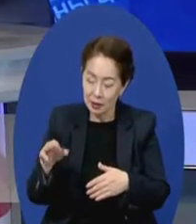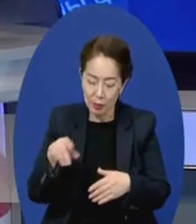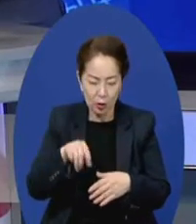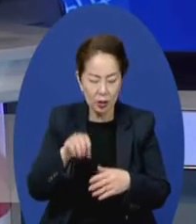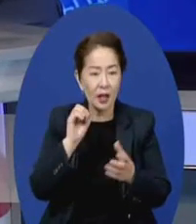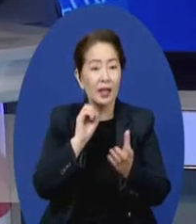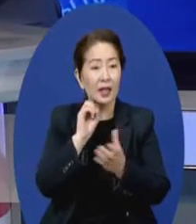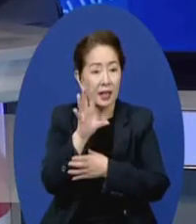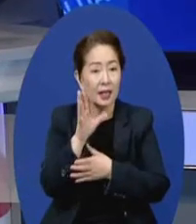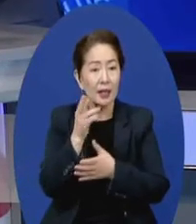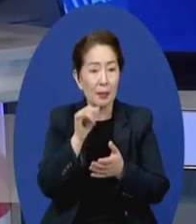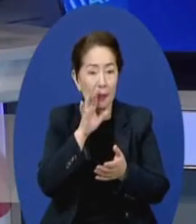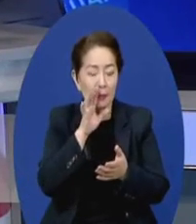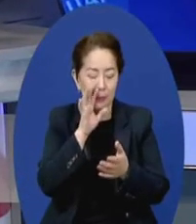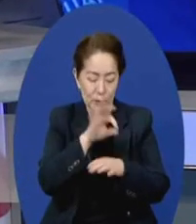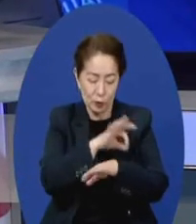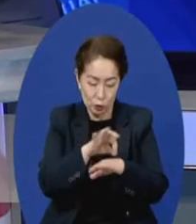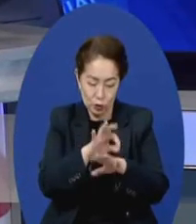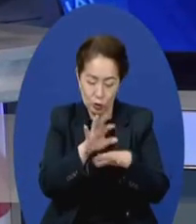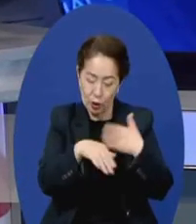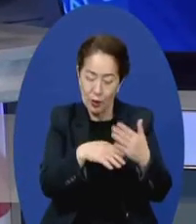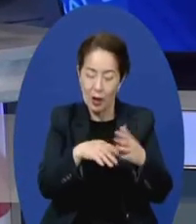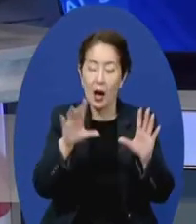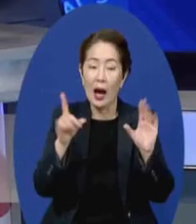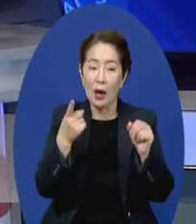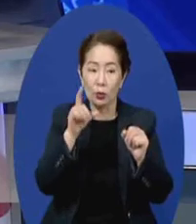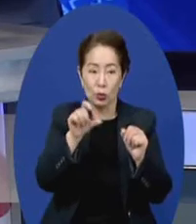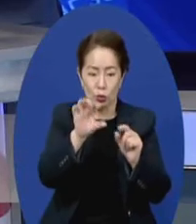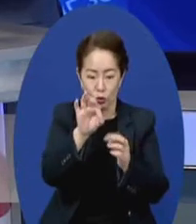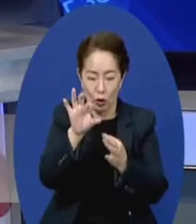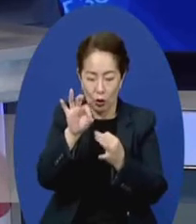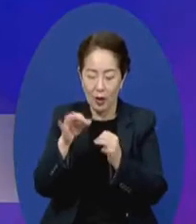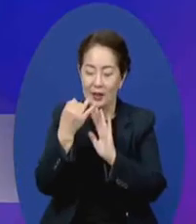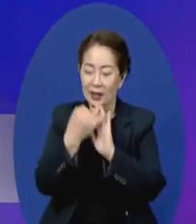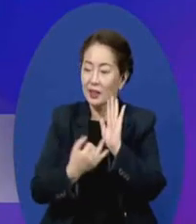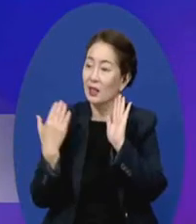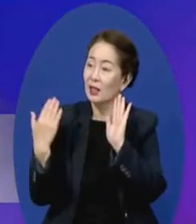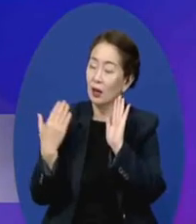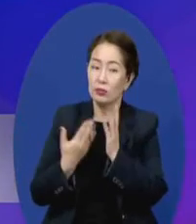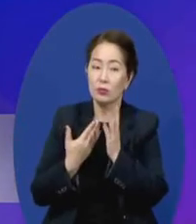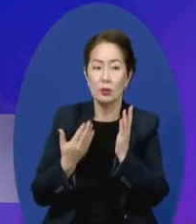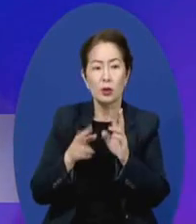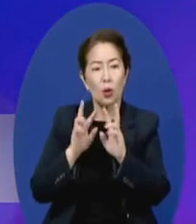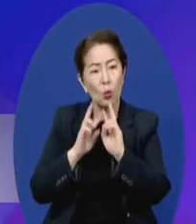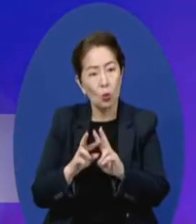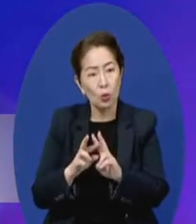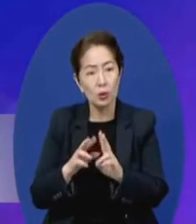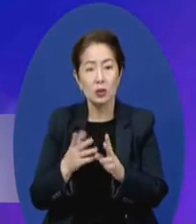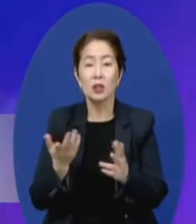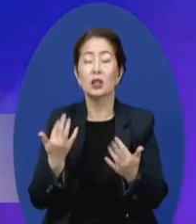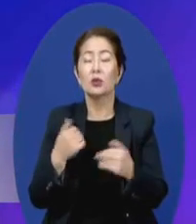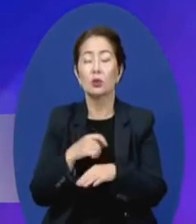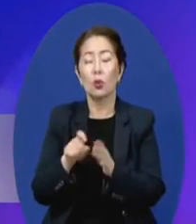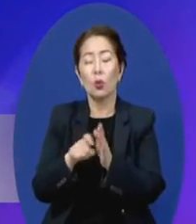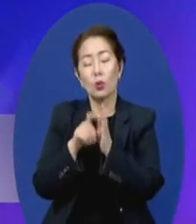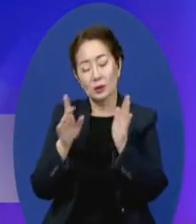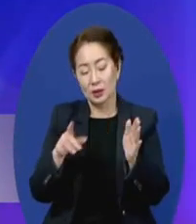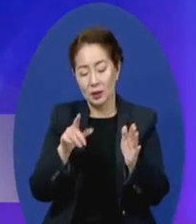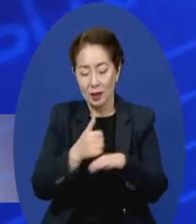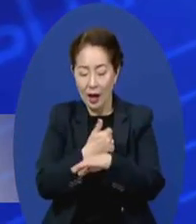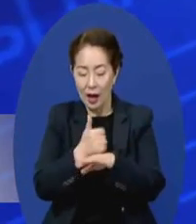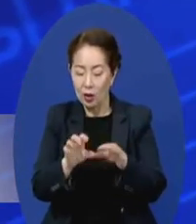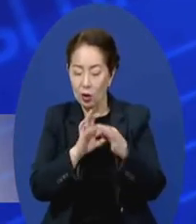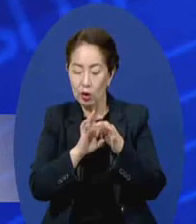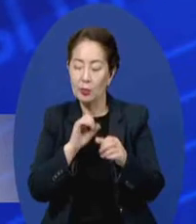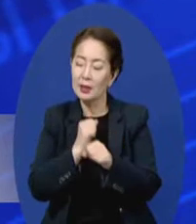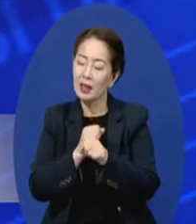төсөл өнөөдөр бол ингээд сонгогдсон 11 хүн маань ихтгэлээ тавьчлаа. Ер нь хэдийн хугацаанд үргэлжлэхин цаашд яг энэ одоо аяныхаа үрэнд ямар ажлууд